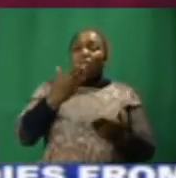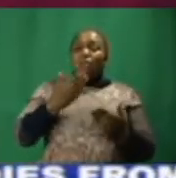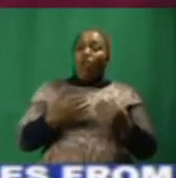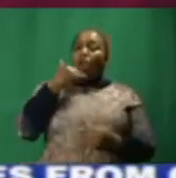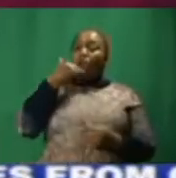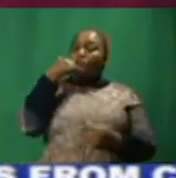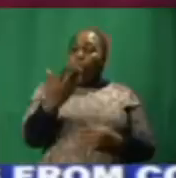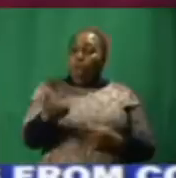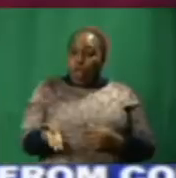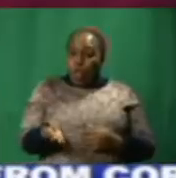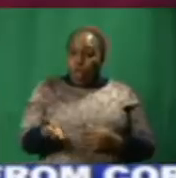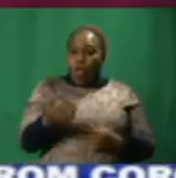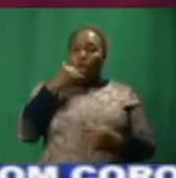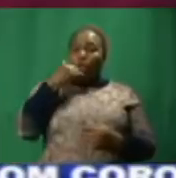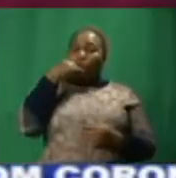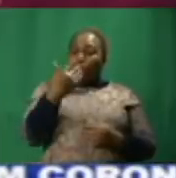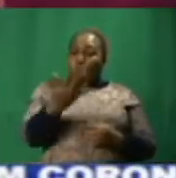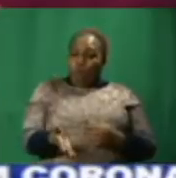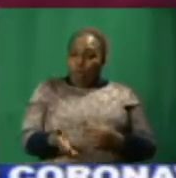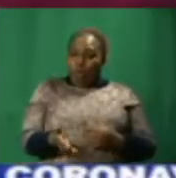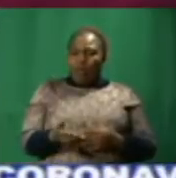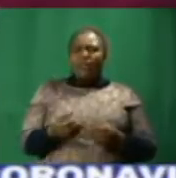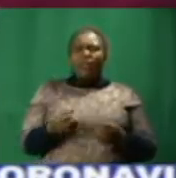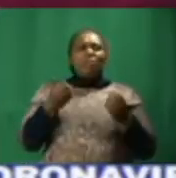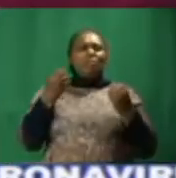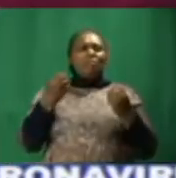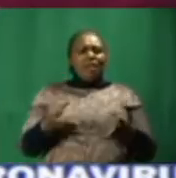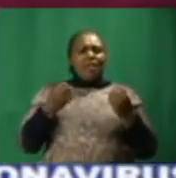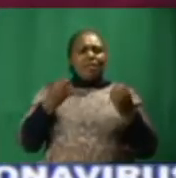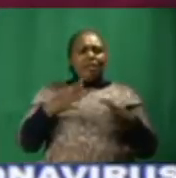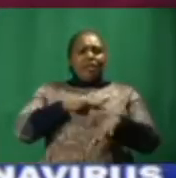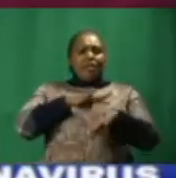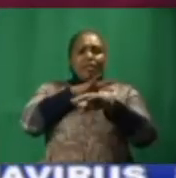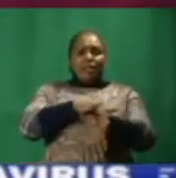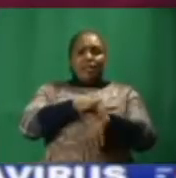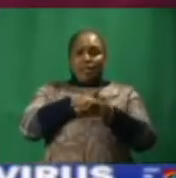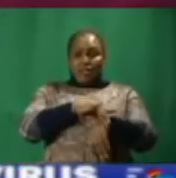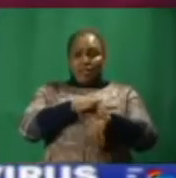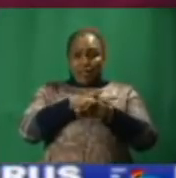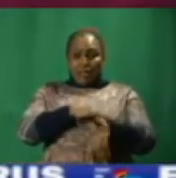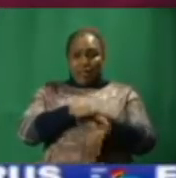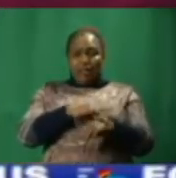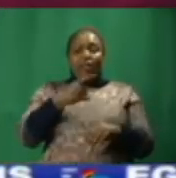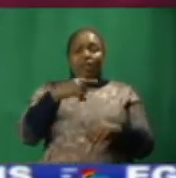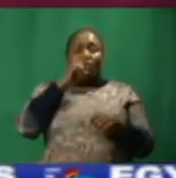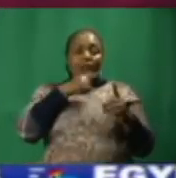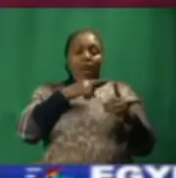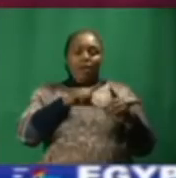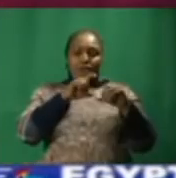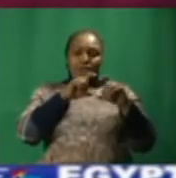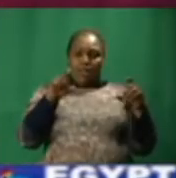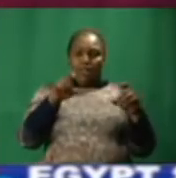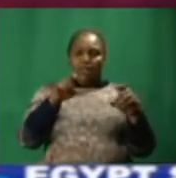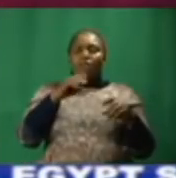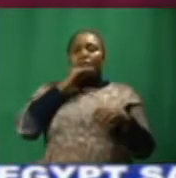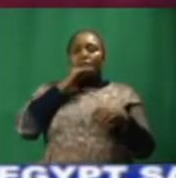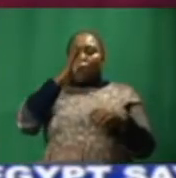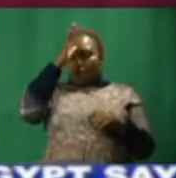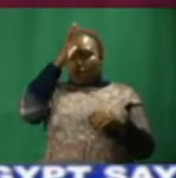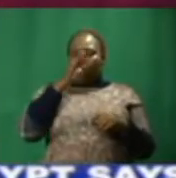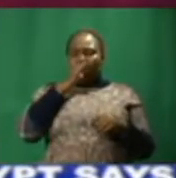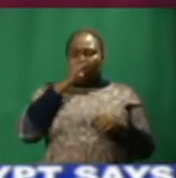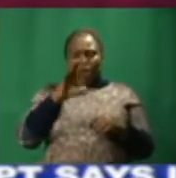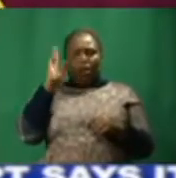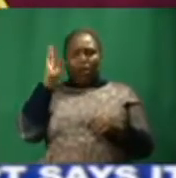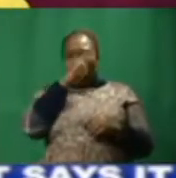ukuthi maybe bamfana nyalo kunengi lokugula lokukhona kokubamfana kepha letimpawu letingtona tona lokufuna ukuthi umfana umntali atinaxise kakhulu